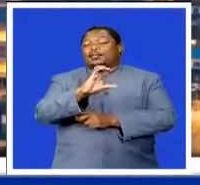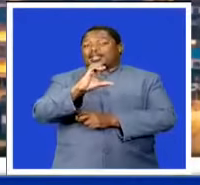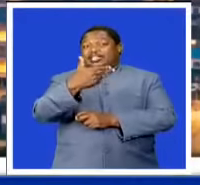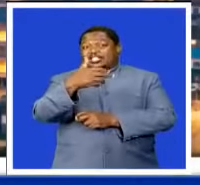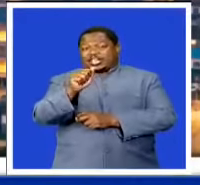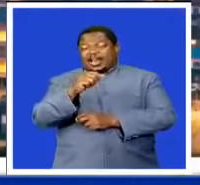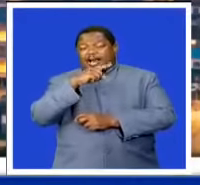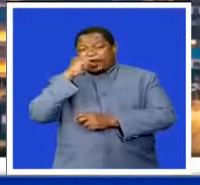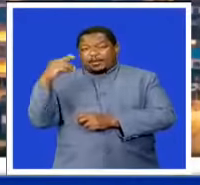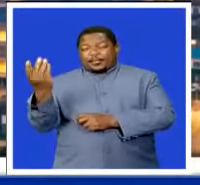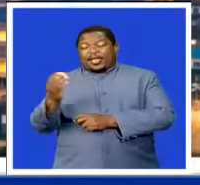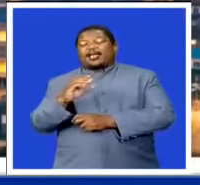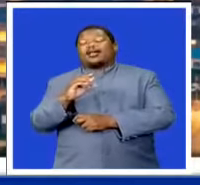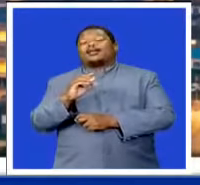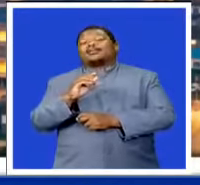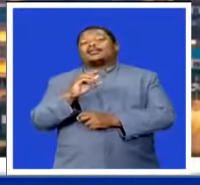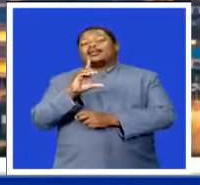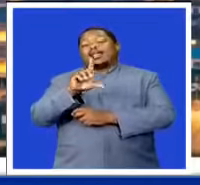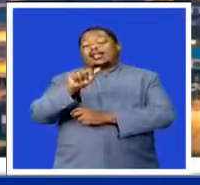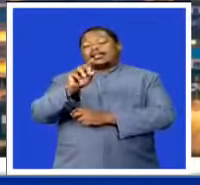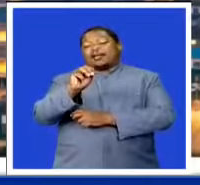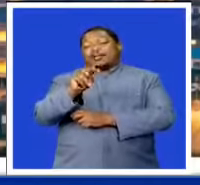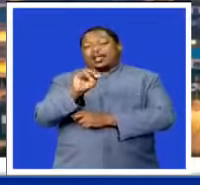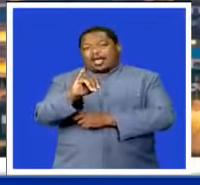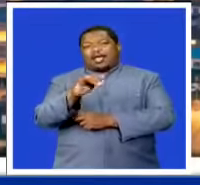yetisebenti netiphathelene netempilo.